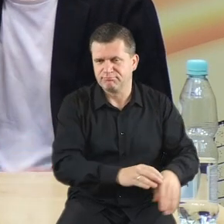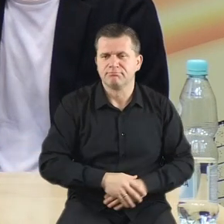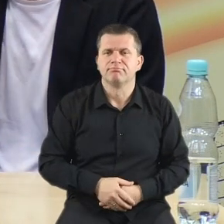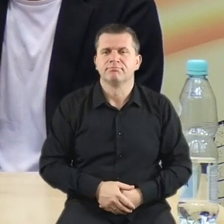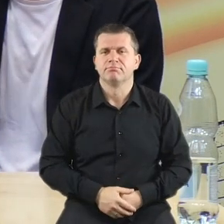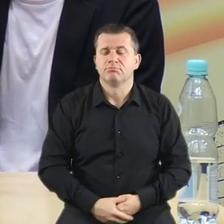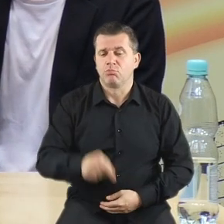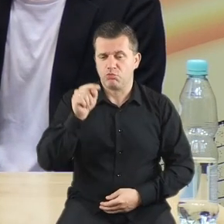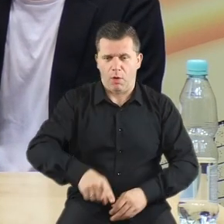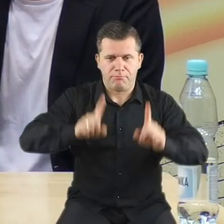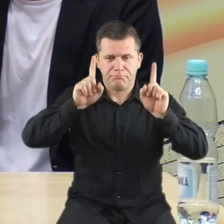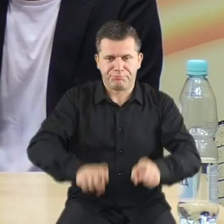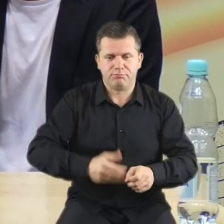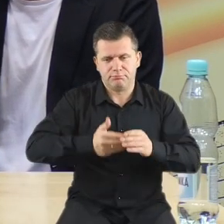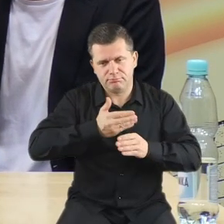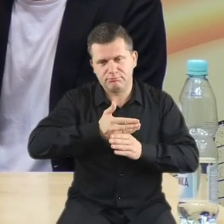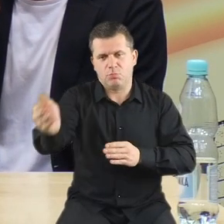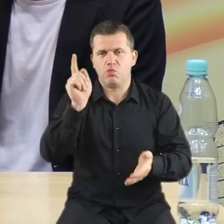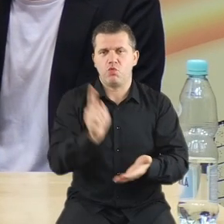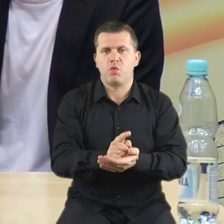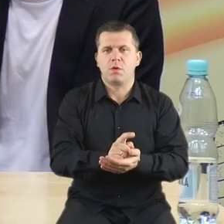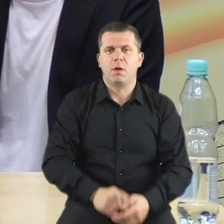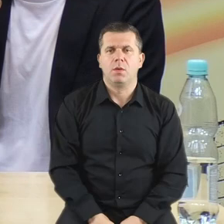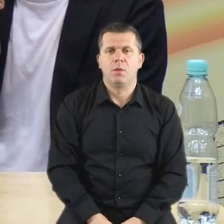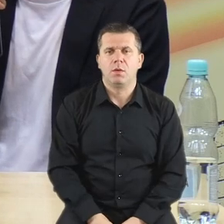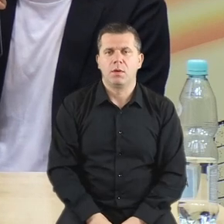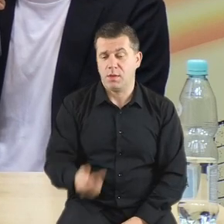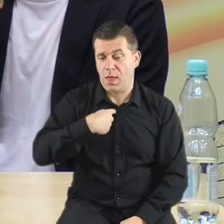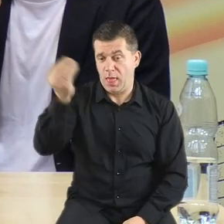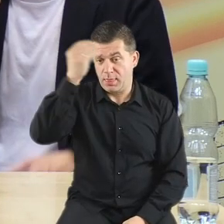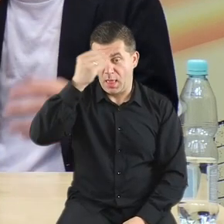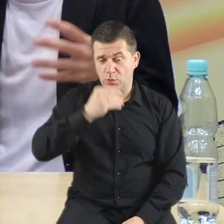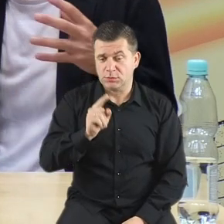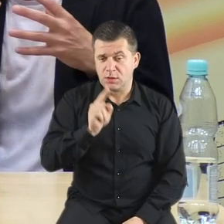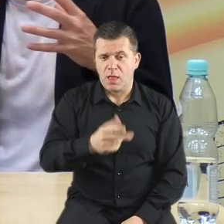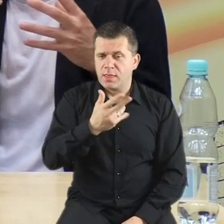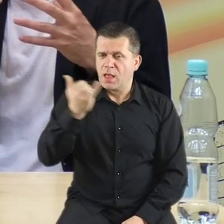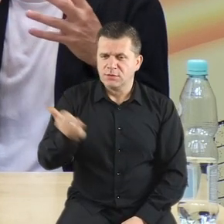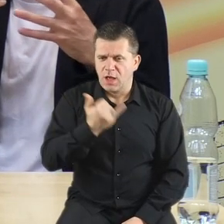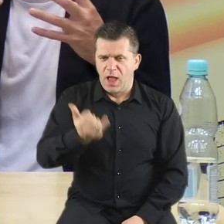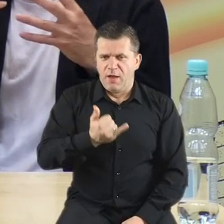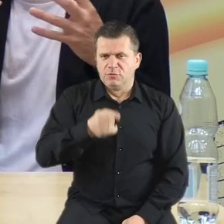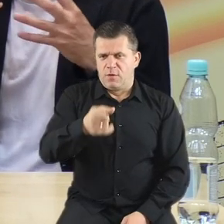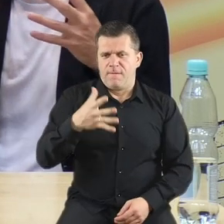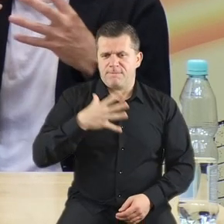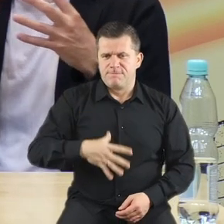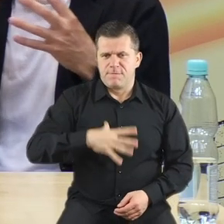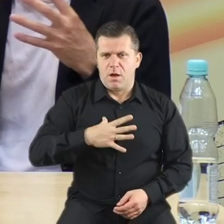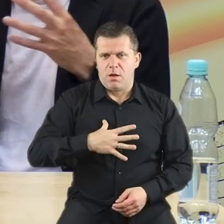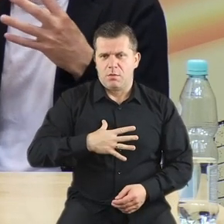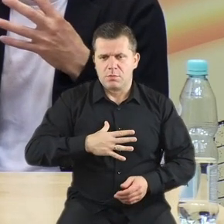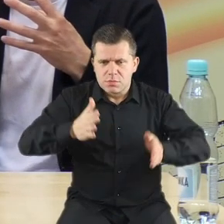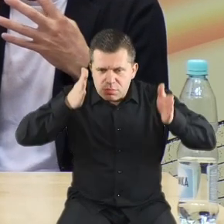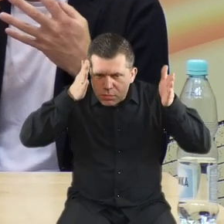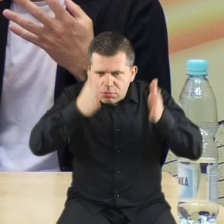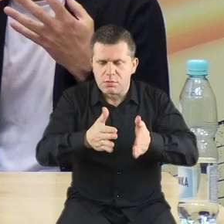to ruszyło. Czyli nauczyłem się z tego, że nie zawsze warto tak kurczowo trzymać się